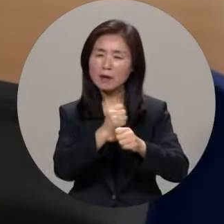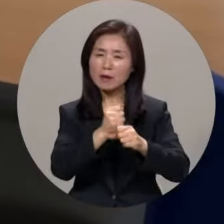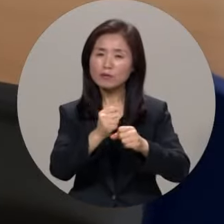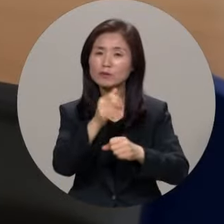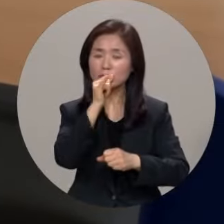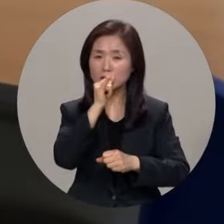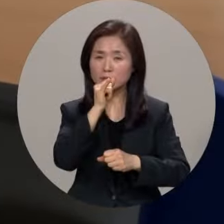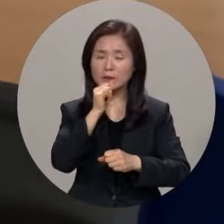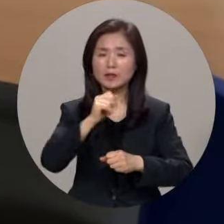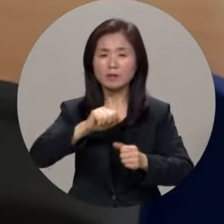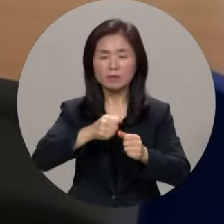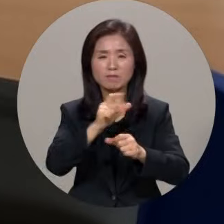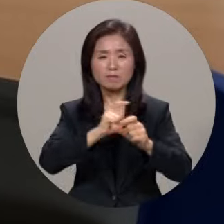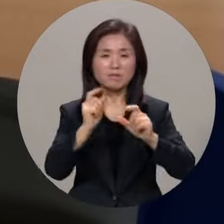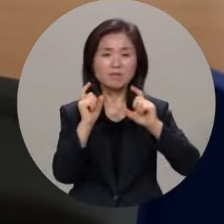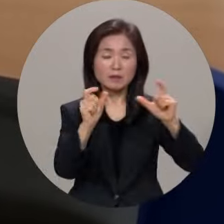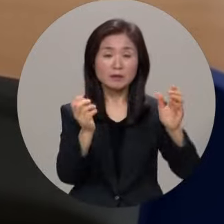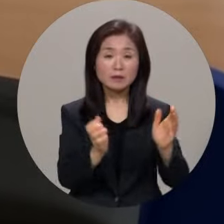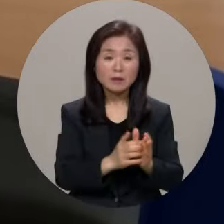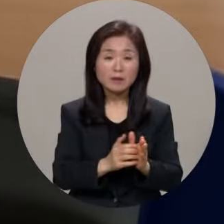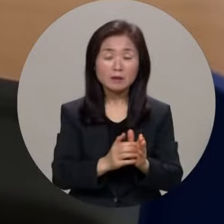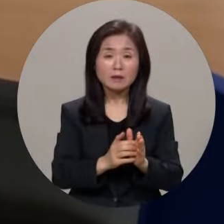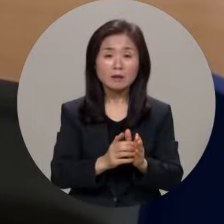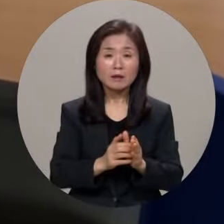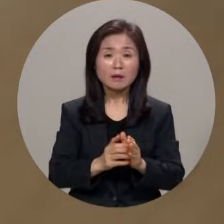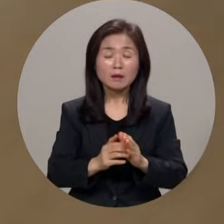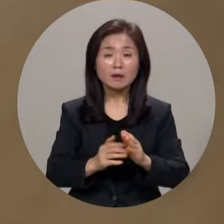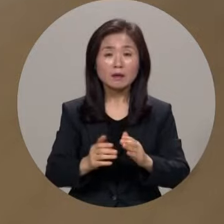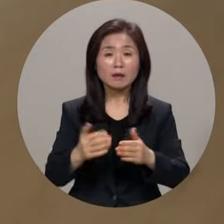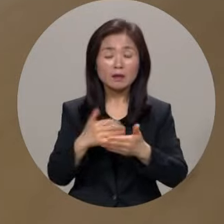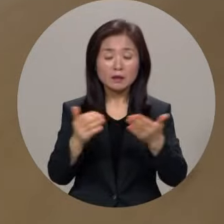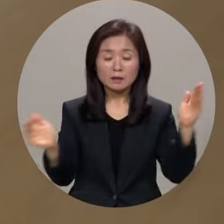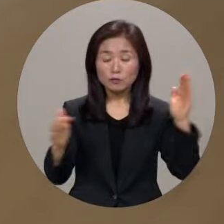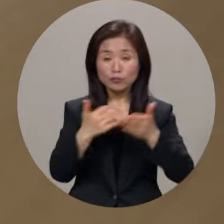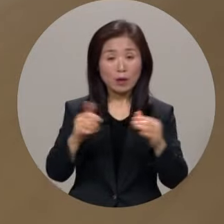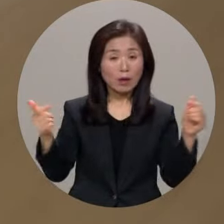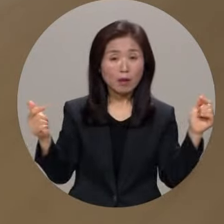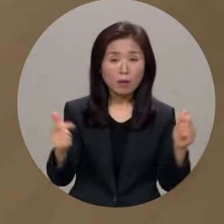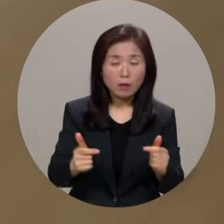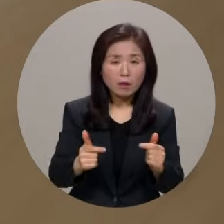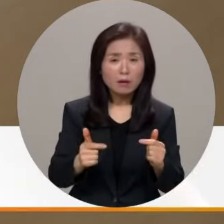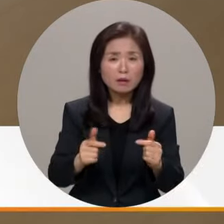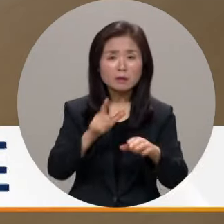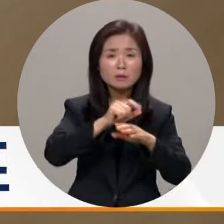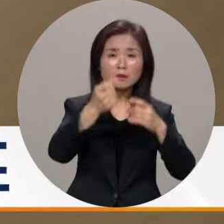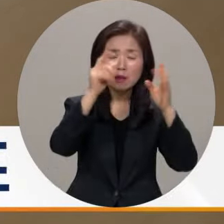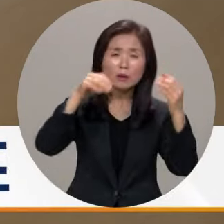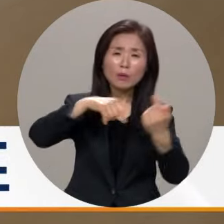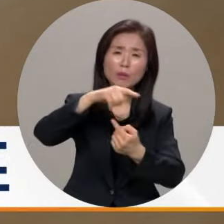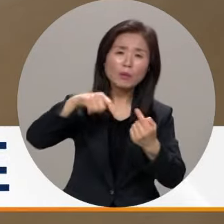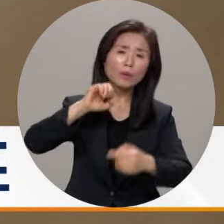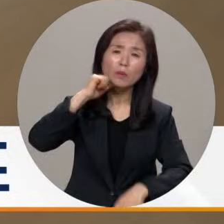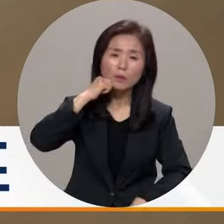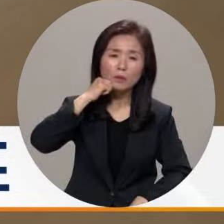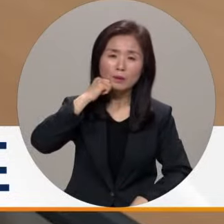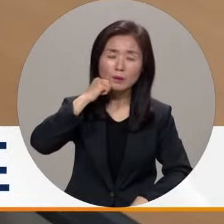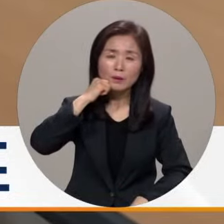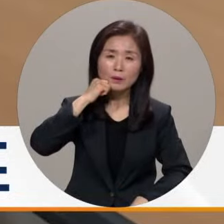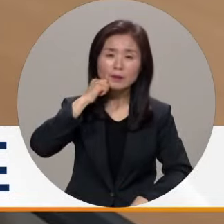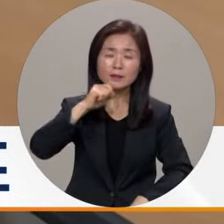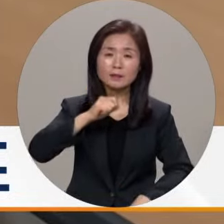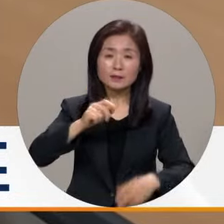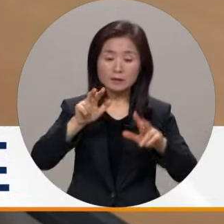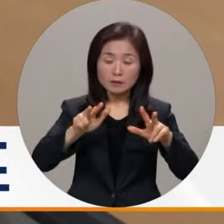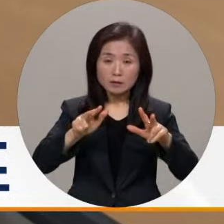학령인구가 급감하면서 대다수의 지방대가 생존위기에 내몰린 상황 전문가들은 충 기반으로 대학평가